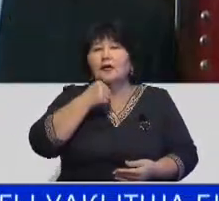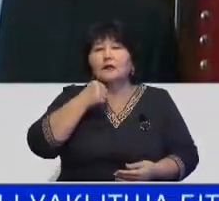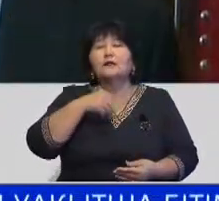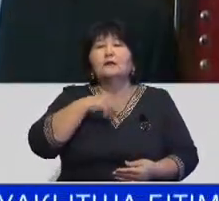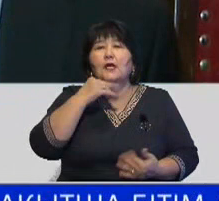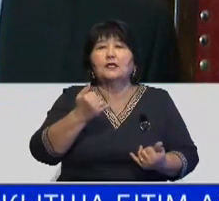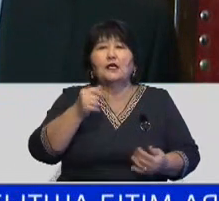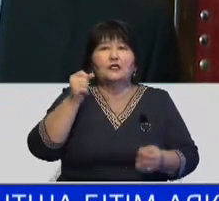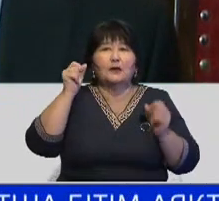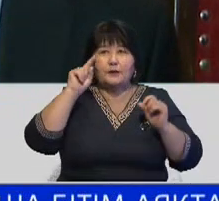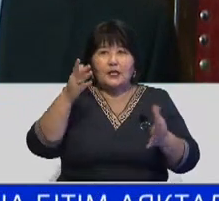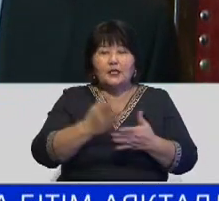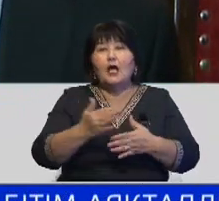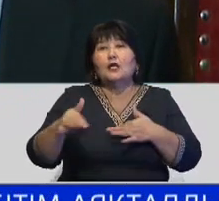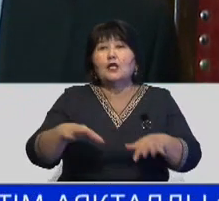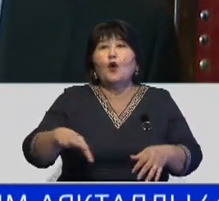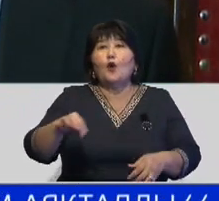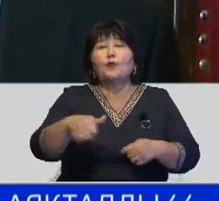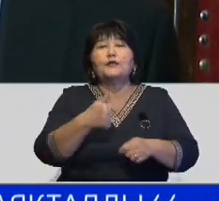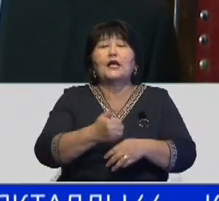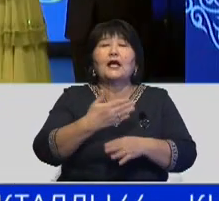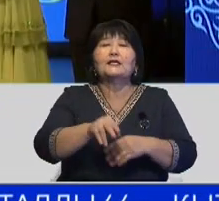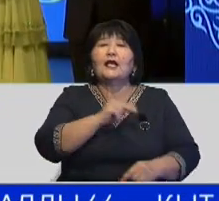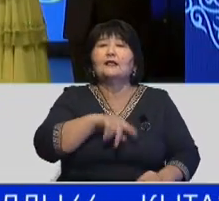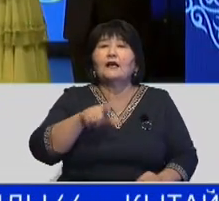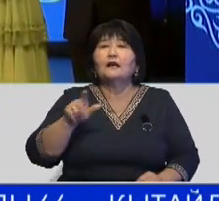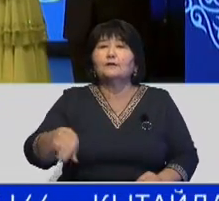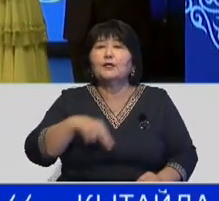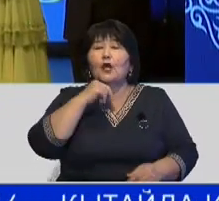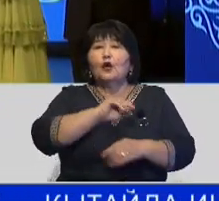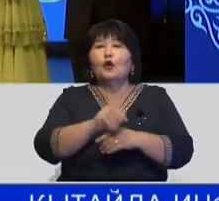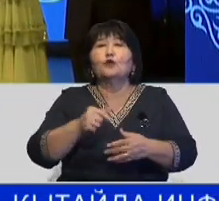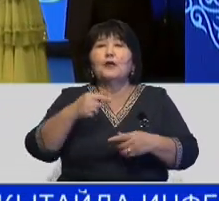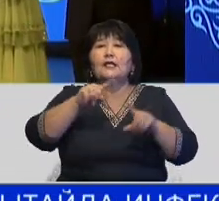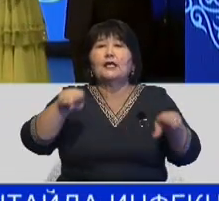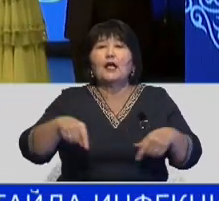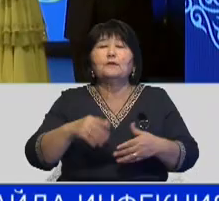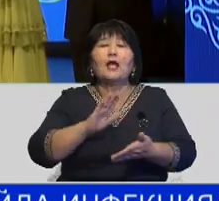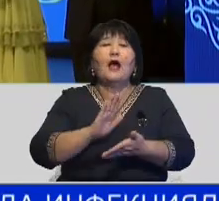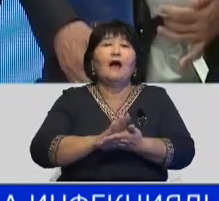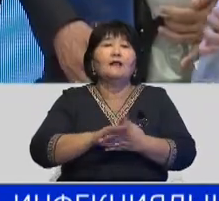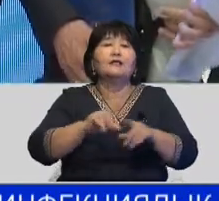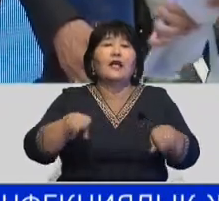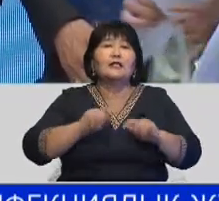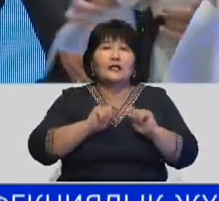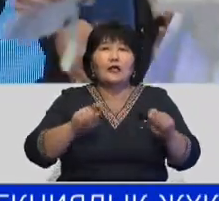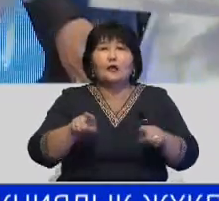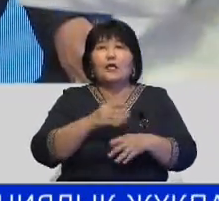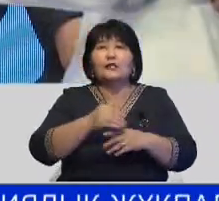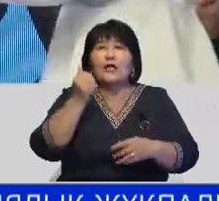келесіздер. Салтанатты шарада облыс әкімі сала қызметкерлеріне құрмет грамотасы мен алғыс хаттар табыстады. Сондай-ақ